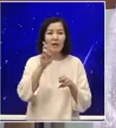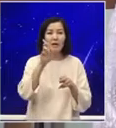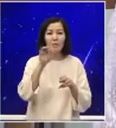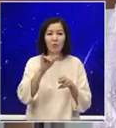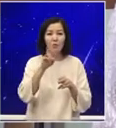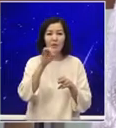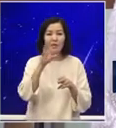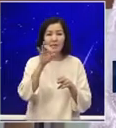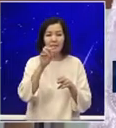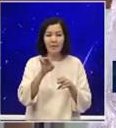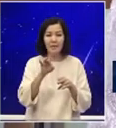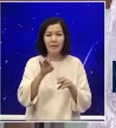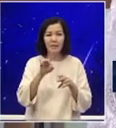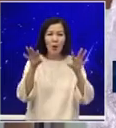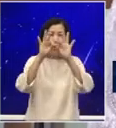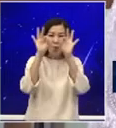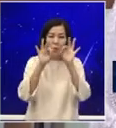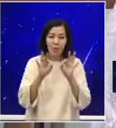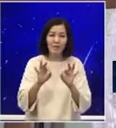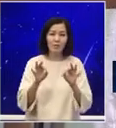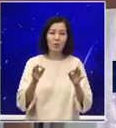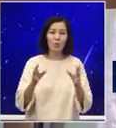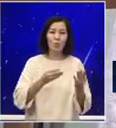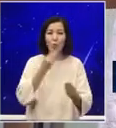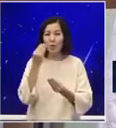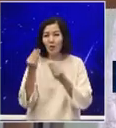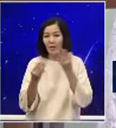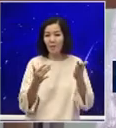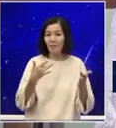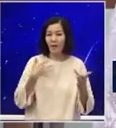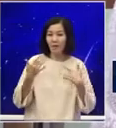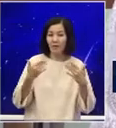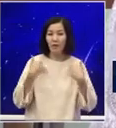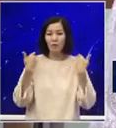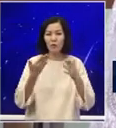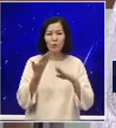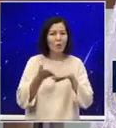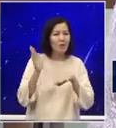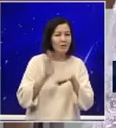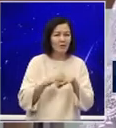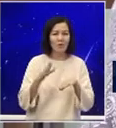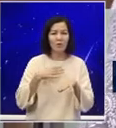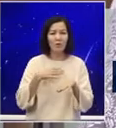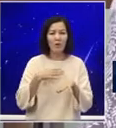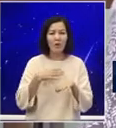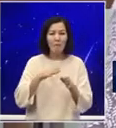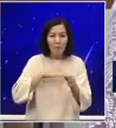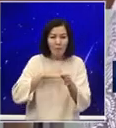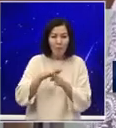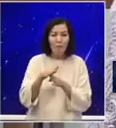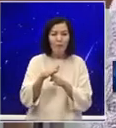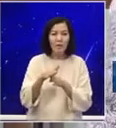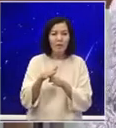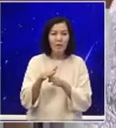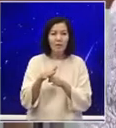өте бір жағынан күрделі дүние болды мен үшін, өте күрделі. Оның үстінен мен қазір соны түгелдей ол